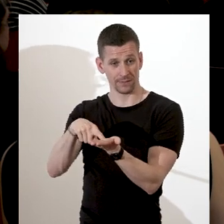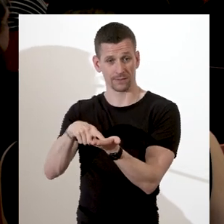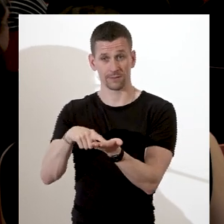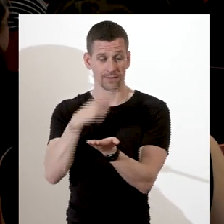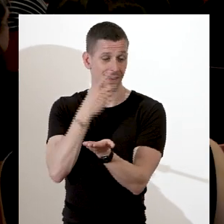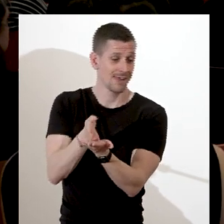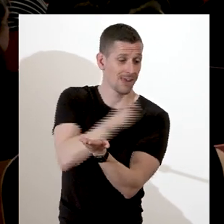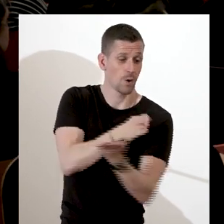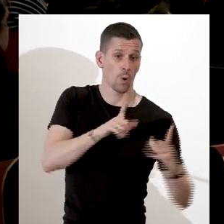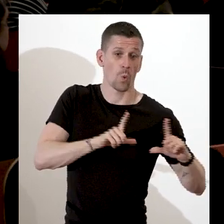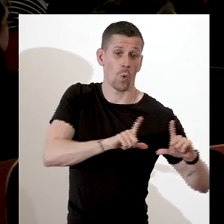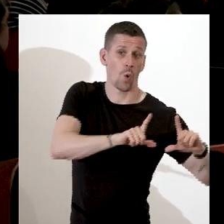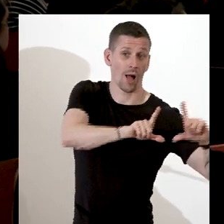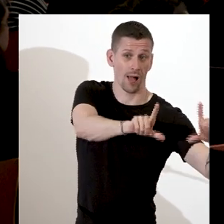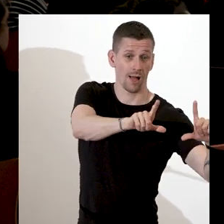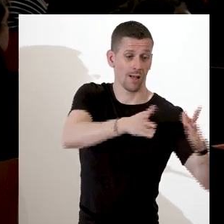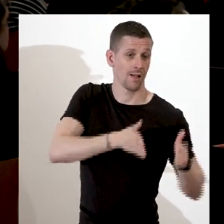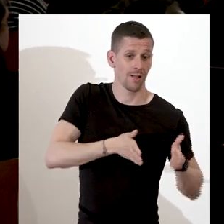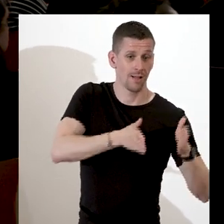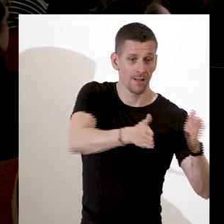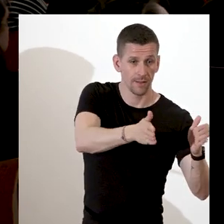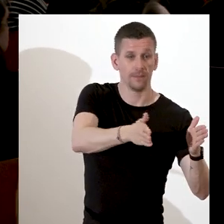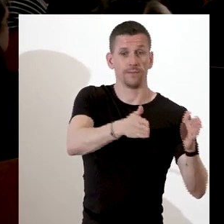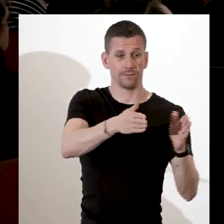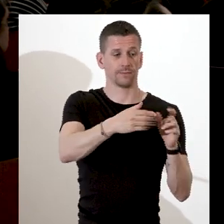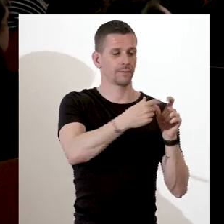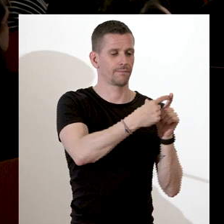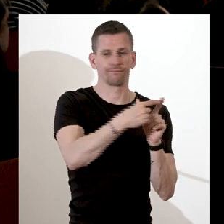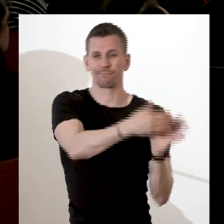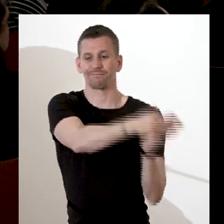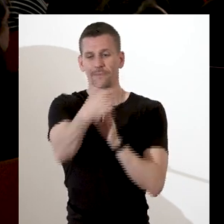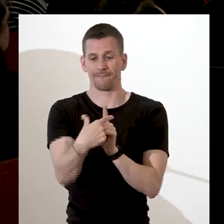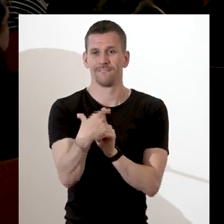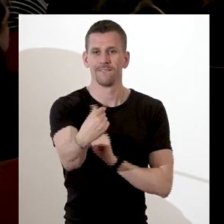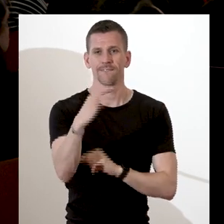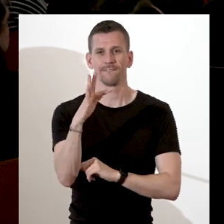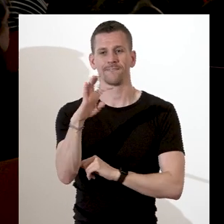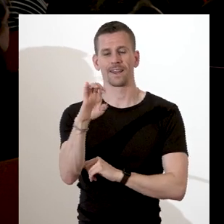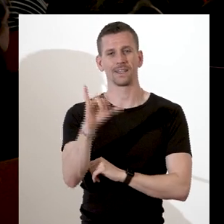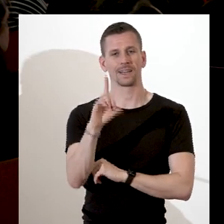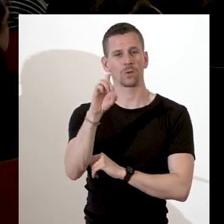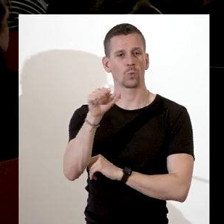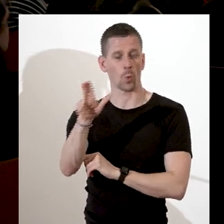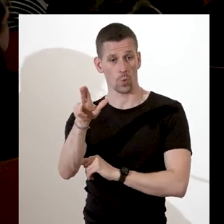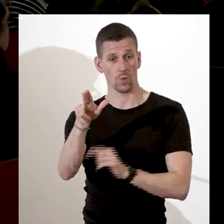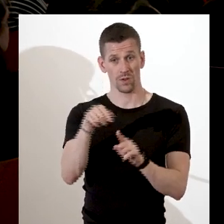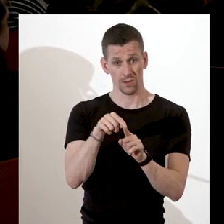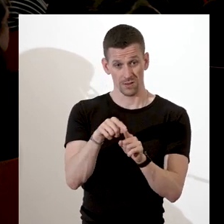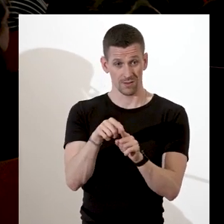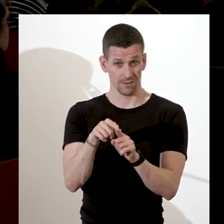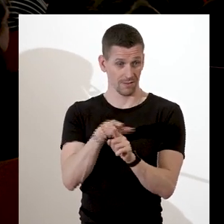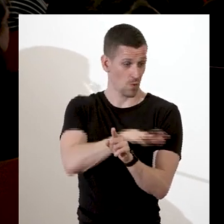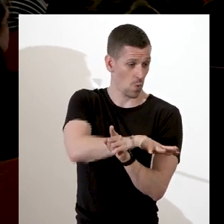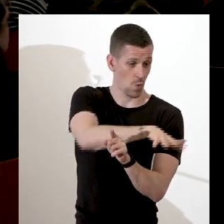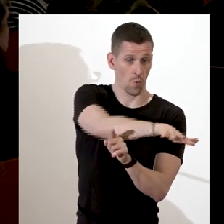l'île Feydeau qui se trouvait en face. Le cours des 50 otages était à ce moment-là occupé par l'Erdre, et la place du commerce